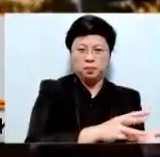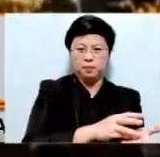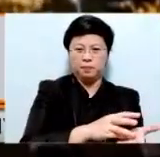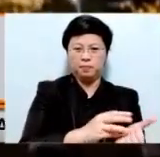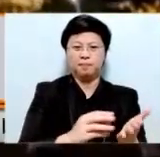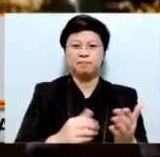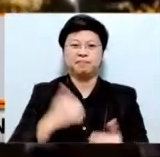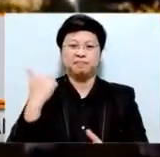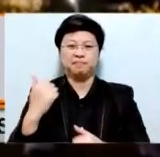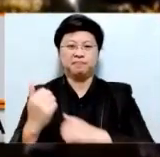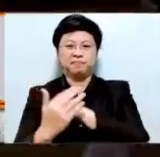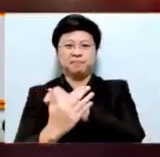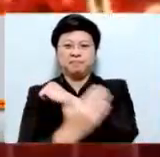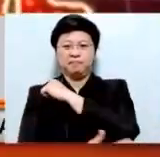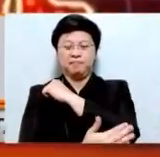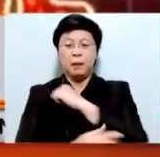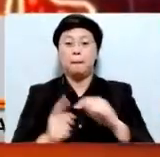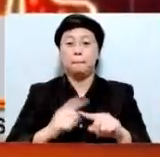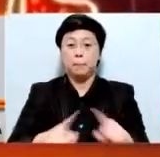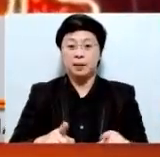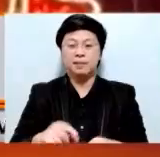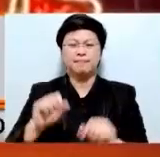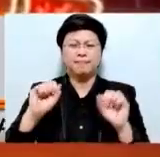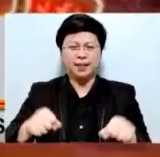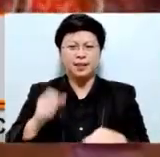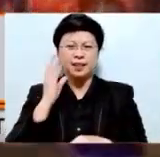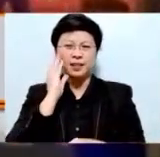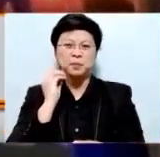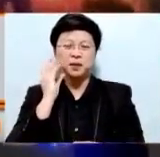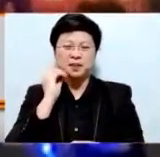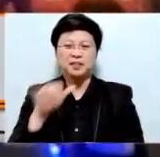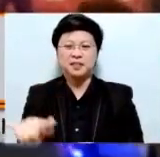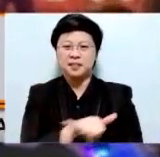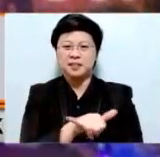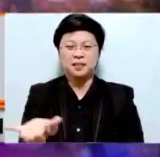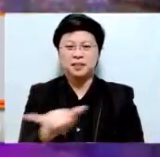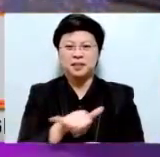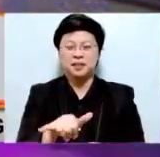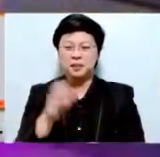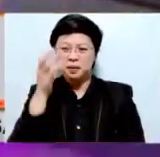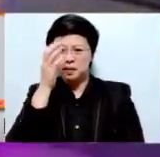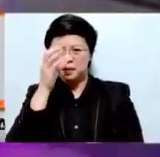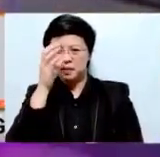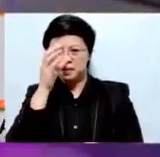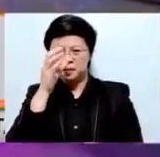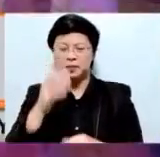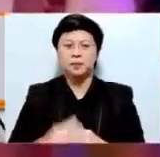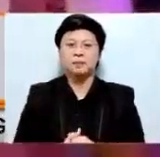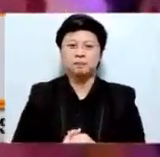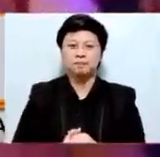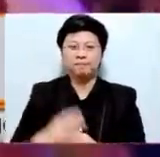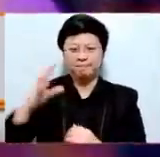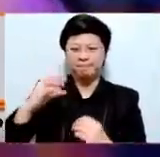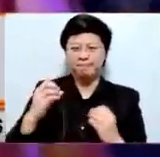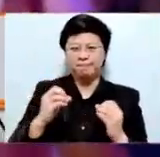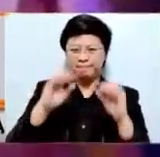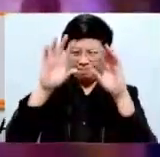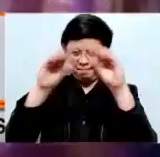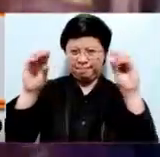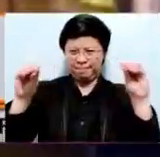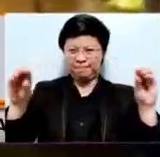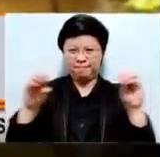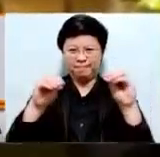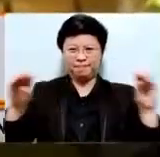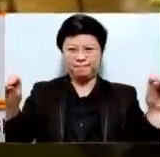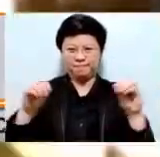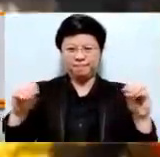City, Cebu. Yan ang Christmas pakulo ng lokal na pamahalaan doon. Ang pasyalan kumukuti-kutitap sa dami ng mga pailaw at